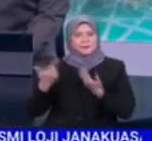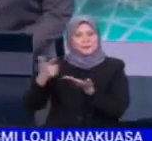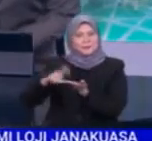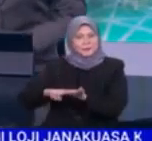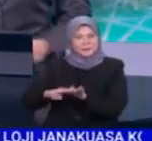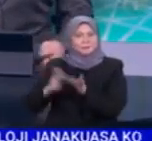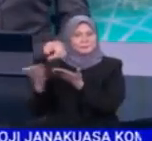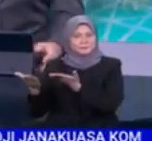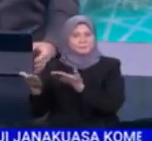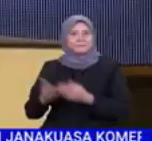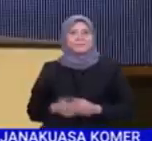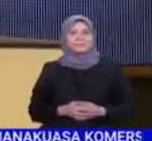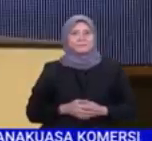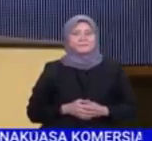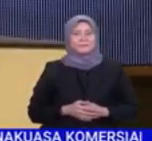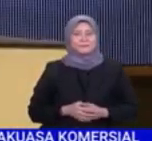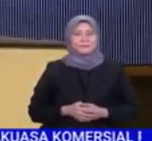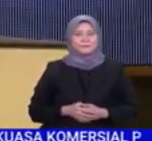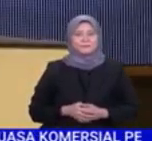laporannya.